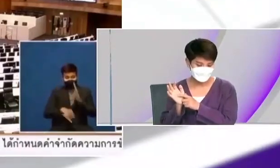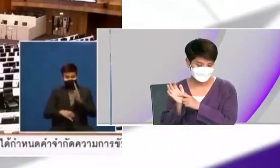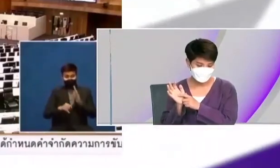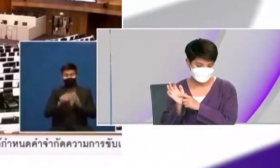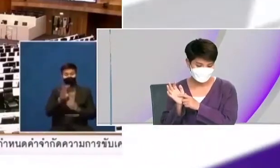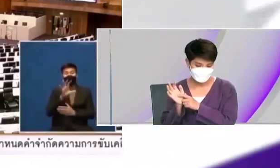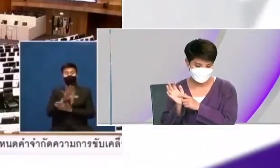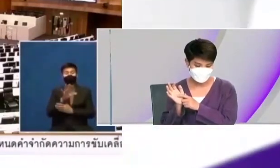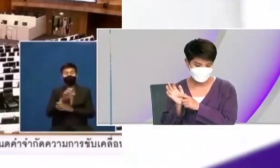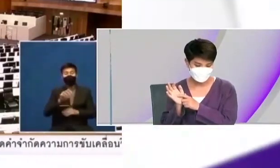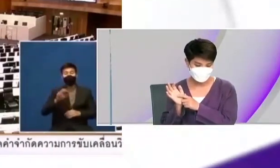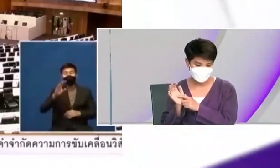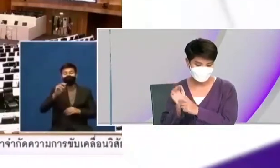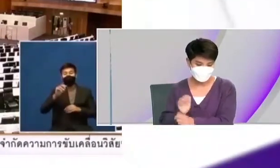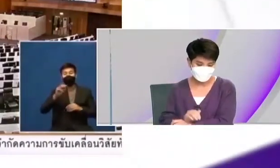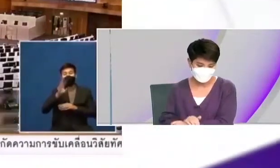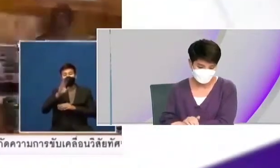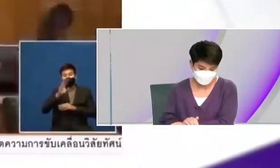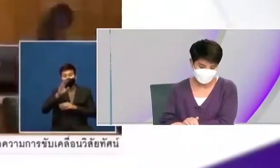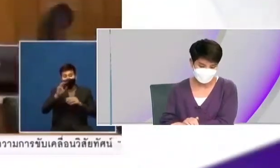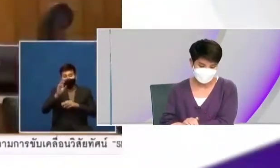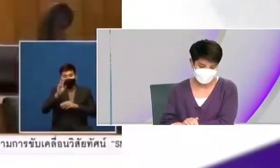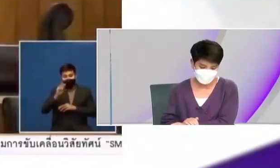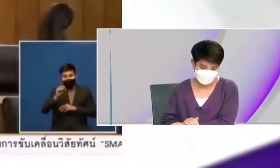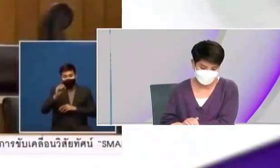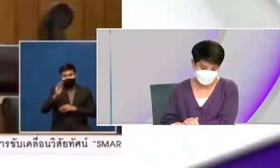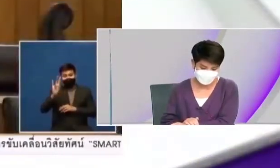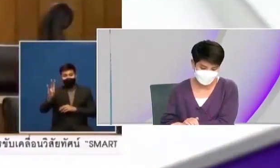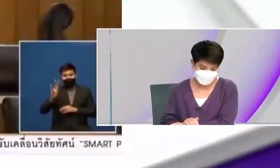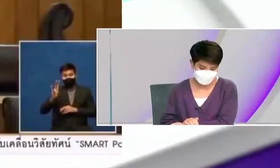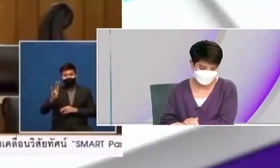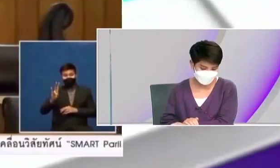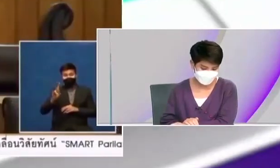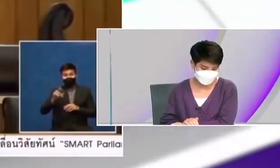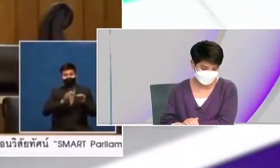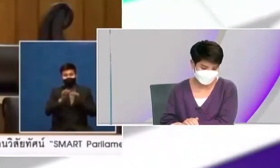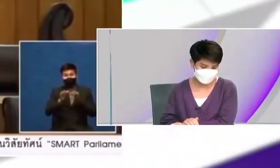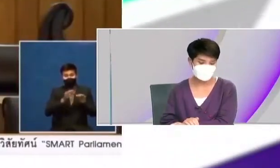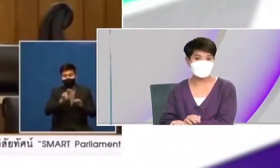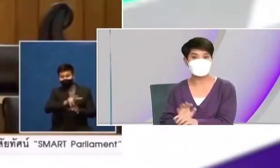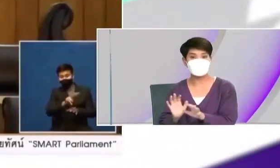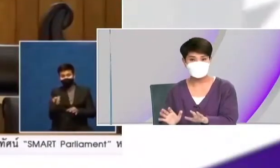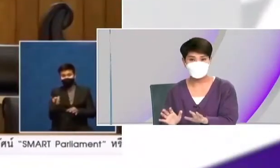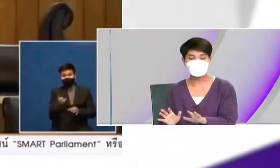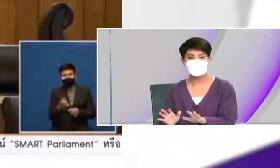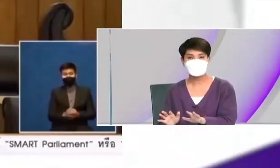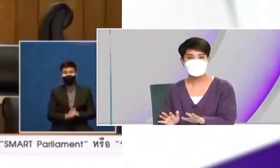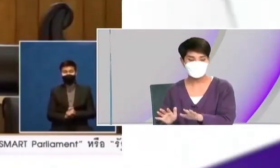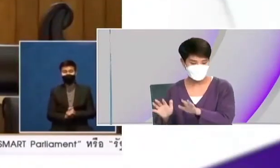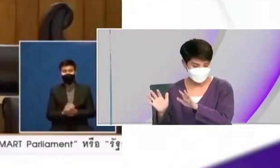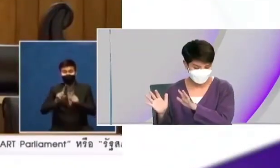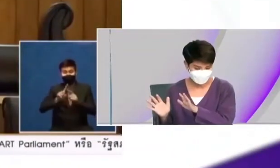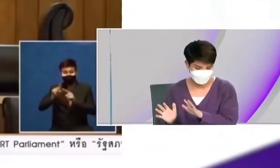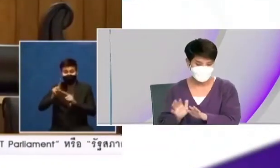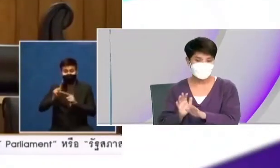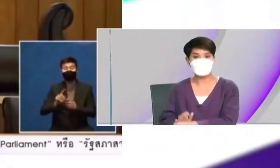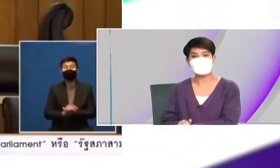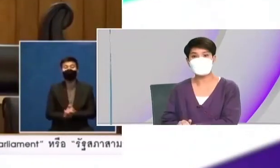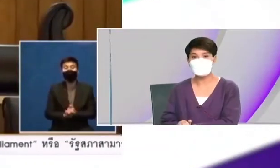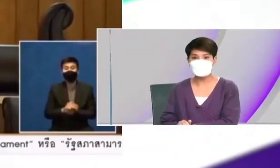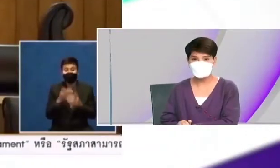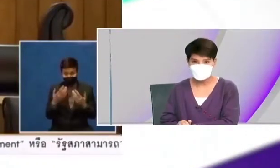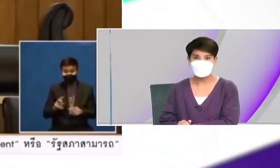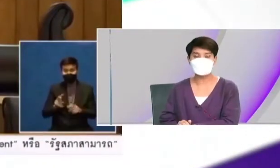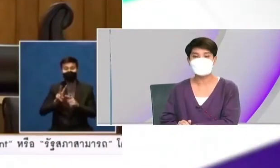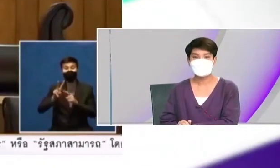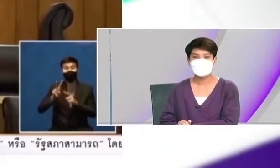ก็หลังจากนั้นเนี่ยคุณประพัฒน์โพธสุธนในฐานะเลขาธิการของพรรคชาติไทยพัฒนาก็เข้ามาห้ามปรามแล้วก็พาคุณชาดาออก